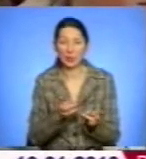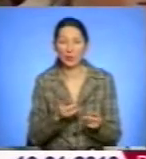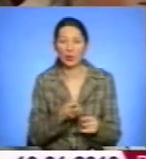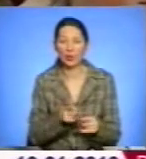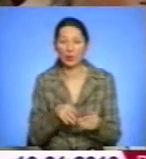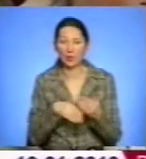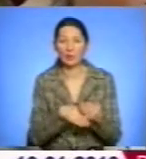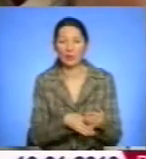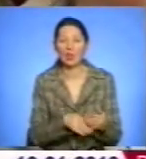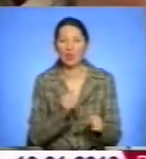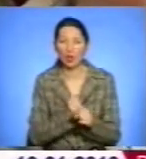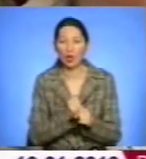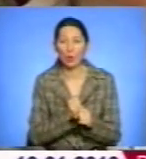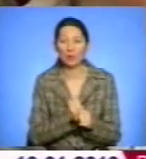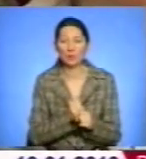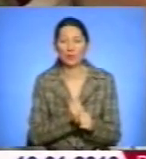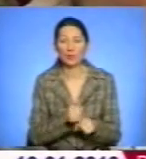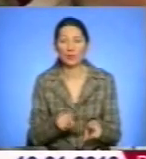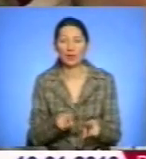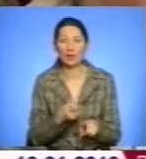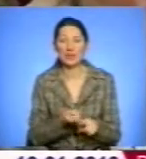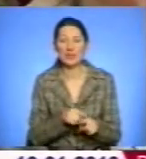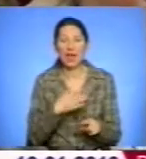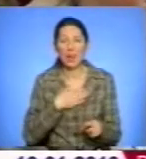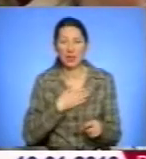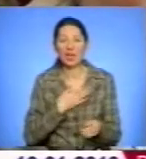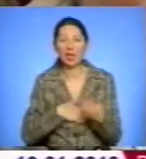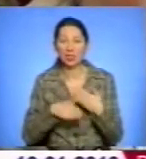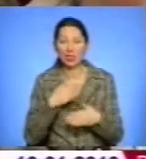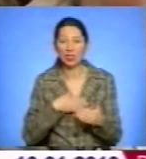фактично зроблять, і кажу, така, це мене дуже тішить. І ще мене